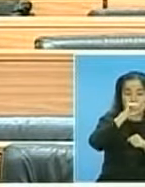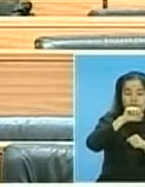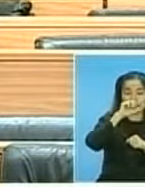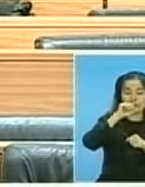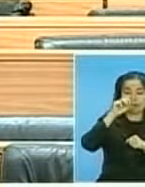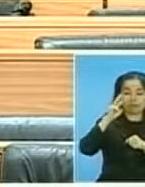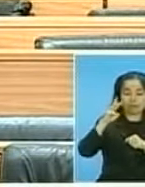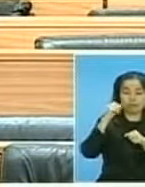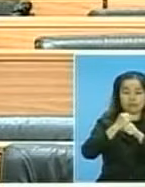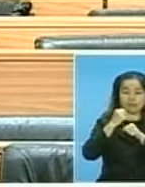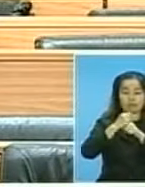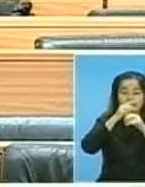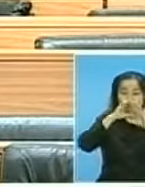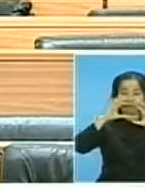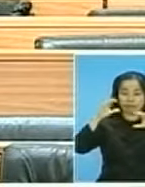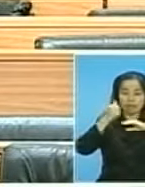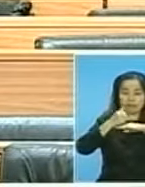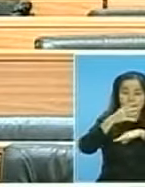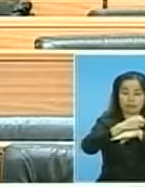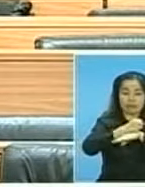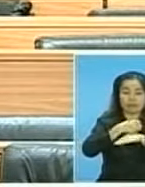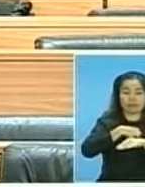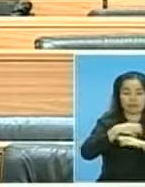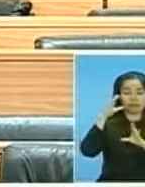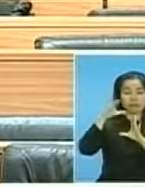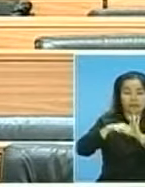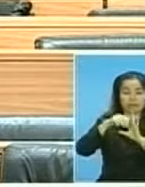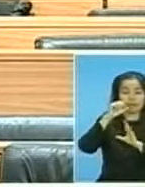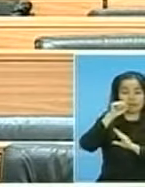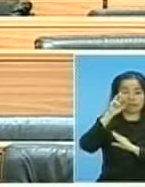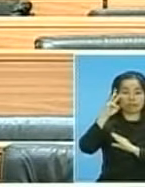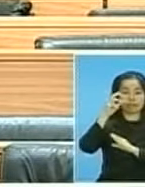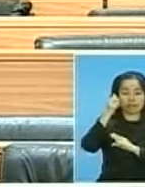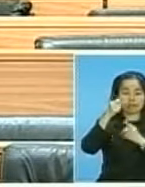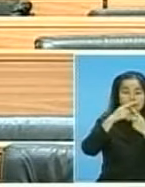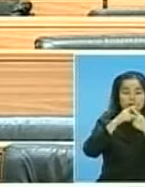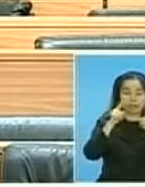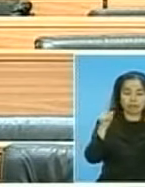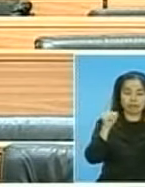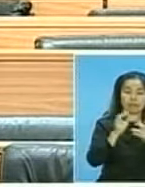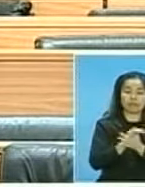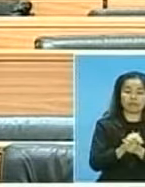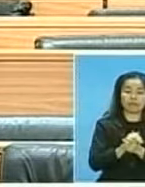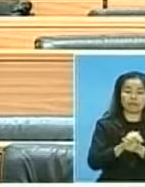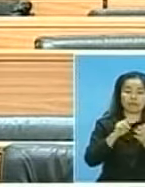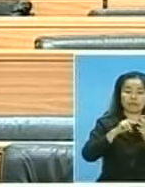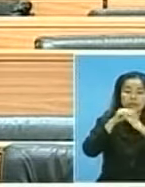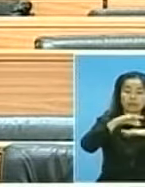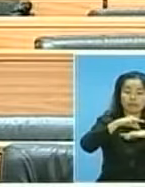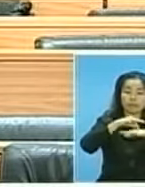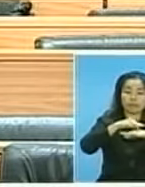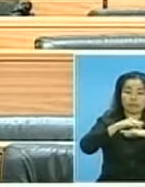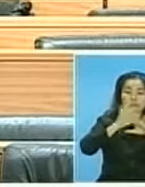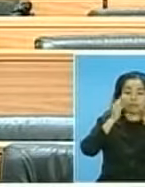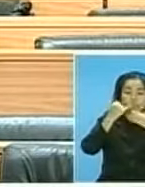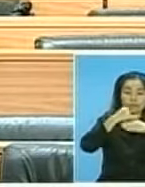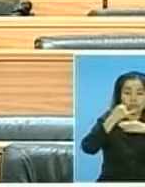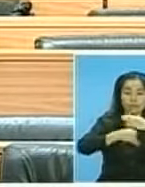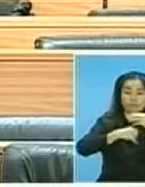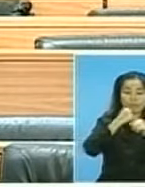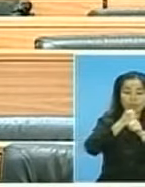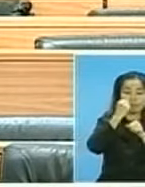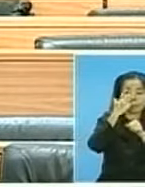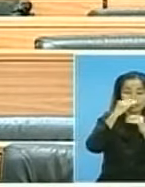รือข้าราชการการเมืองเข้ามาเป็นสสรเว้นแต่ว่าได้พ้นจากตำแหน่งมาแล้ว5ปี